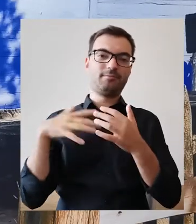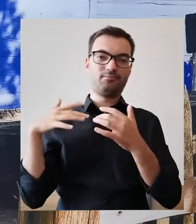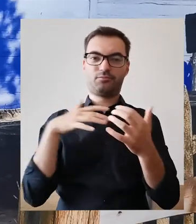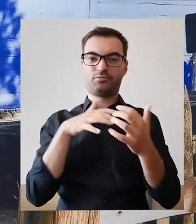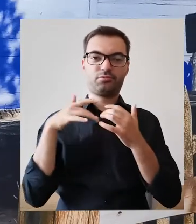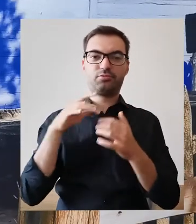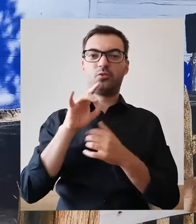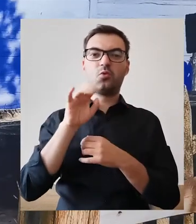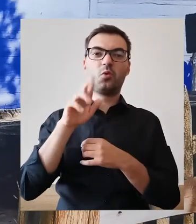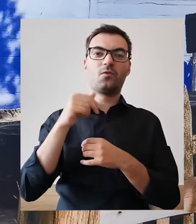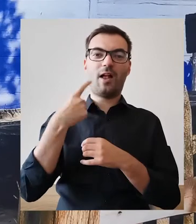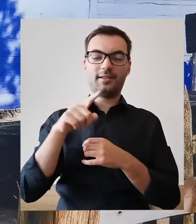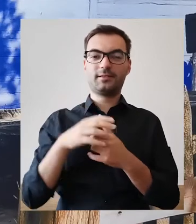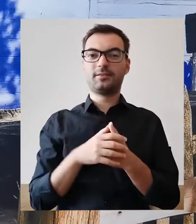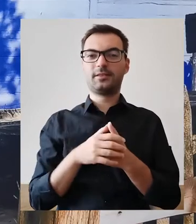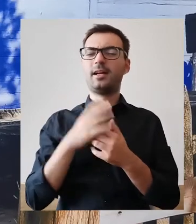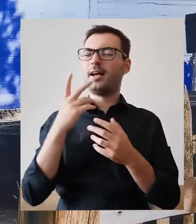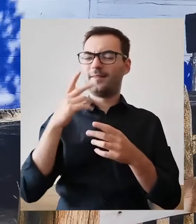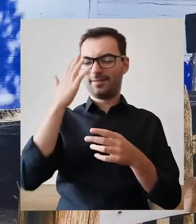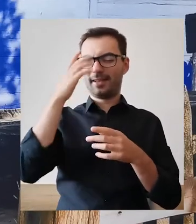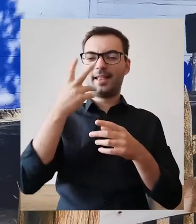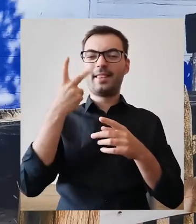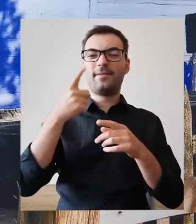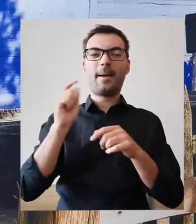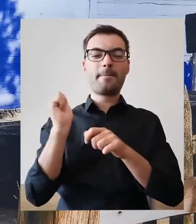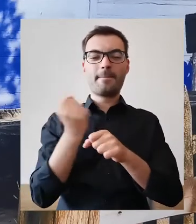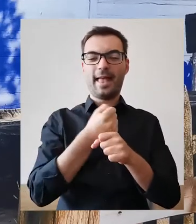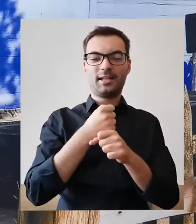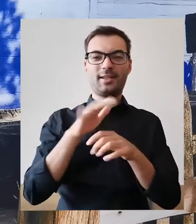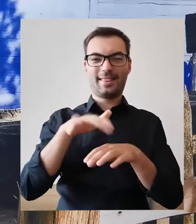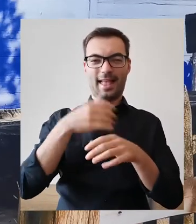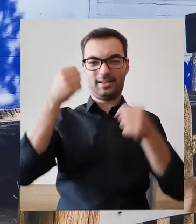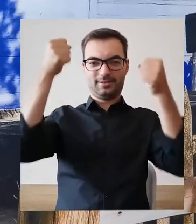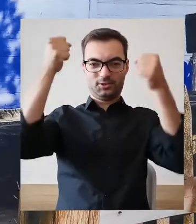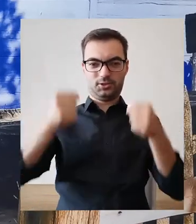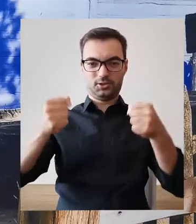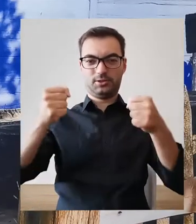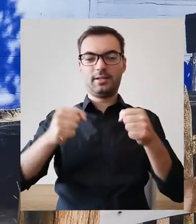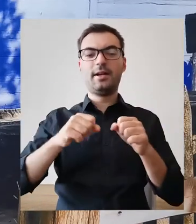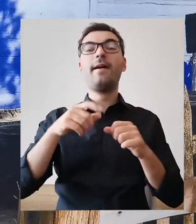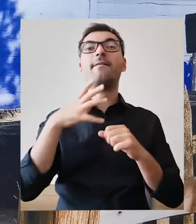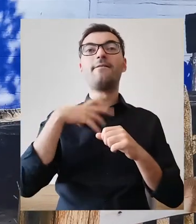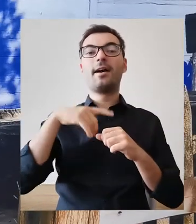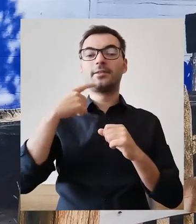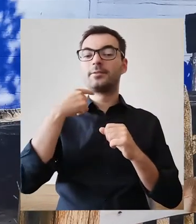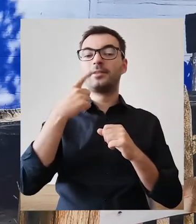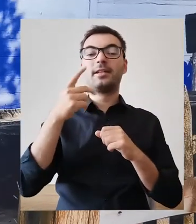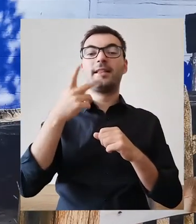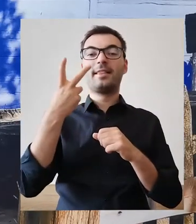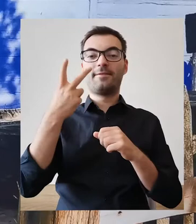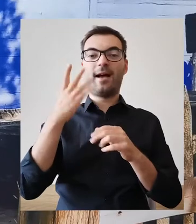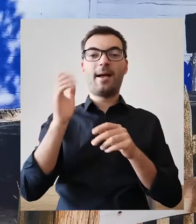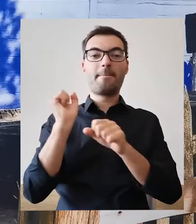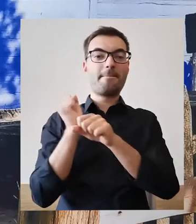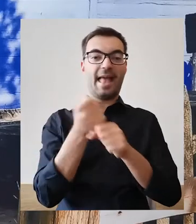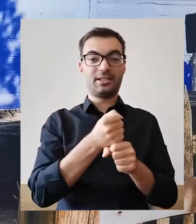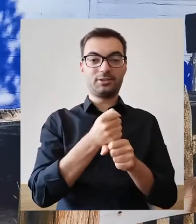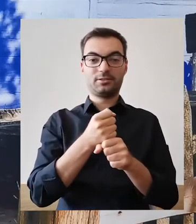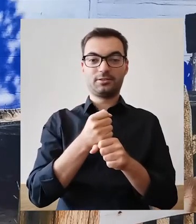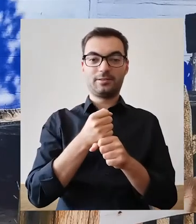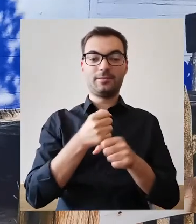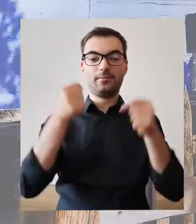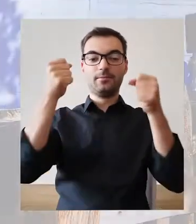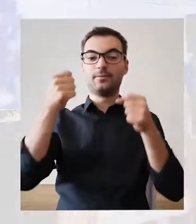skoro o dwóch meczach już wspomniałam to warto zauważyć że właśnie dwa nagie miecze można